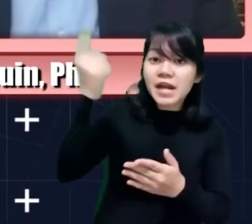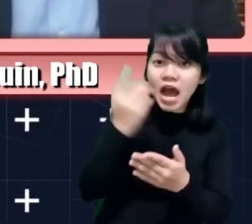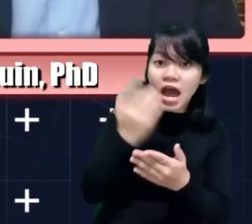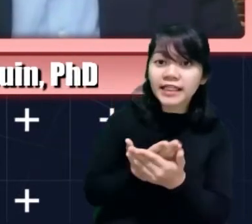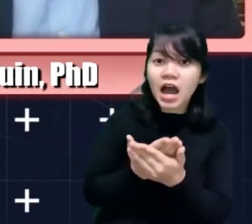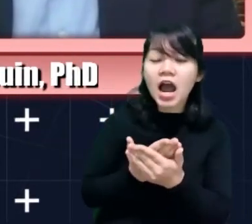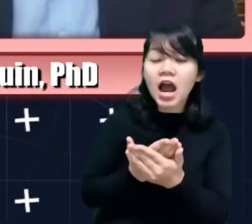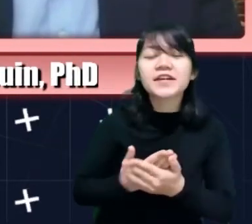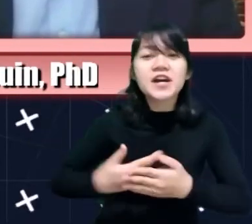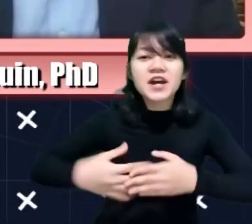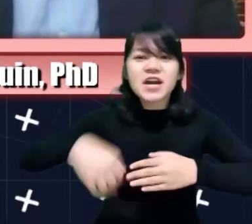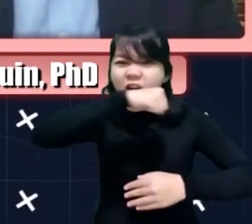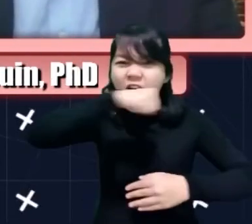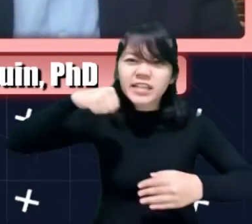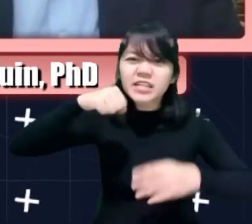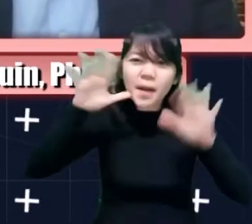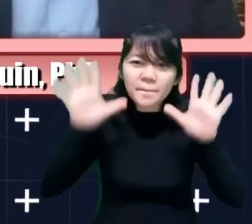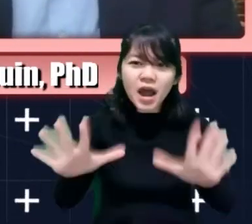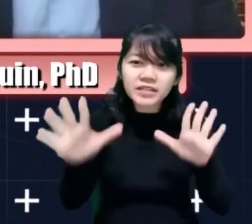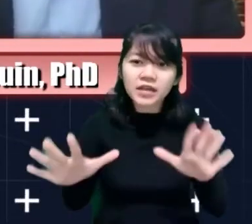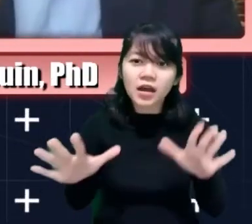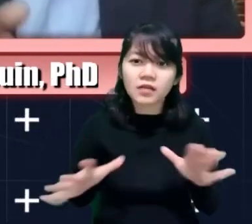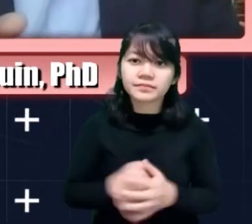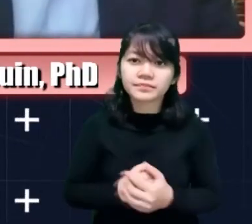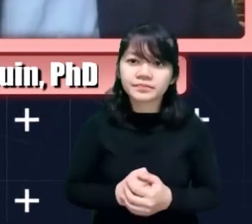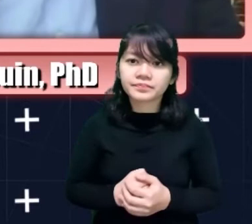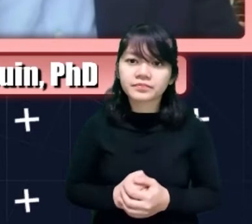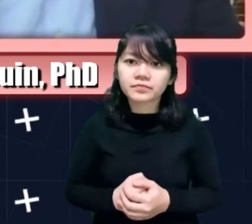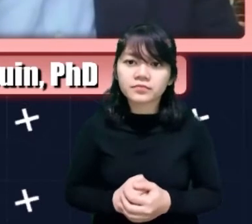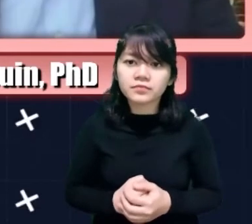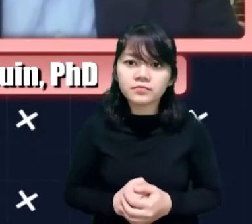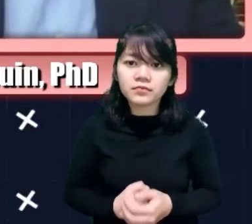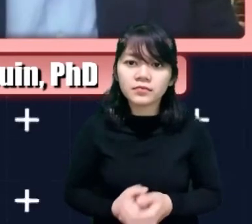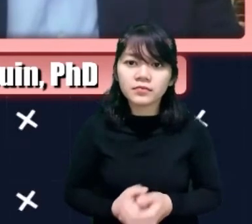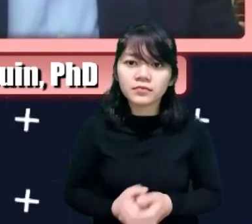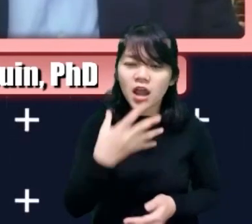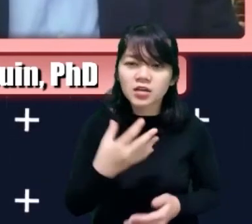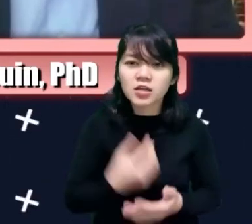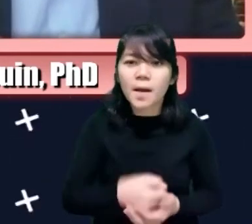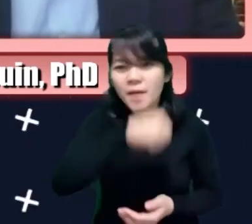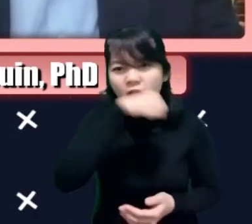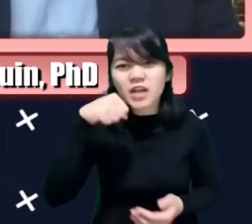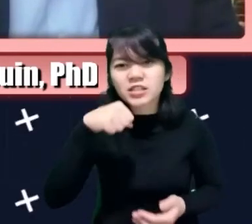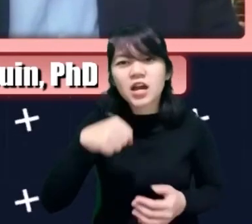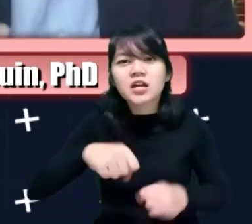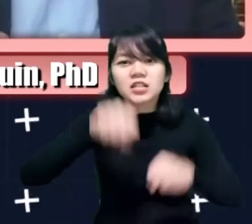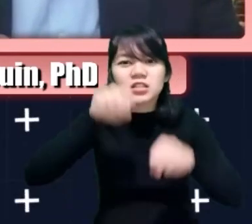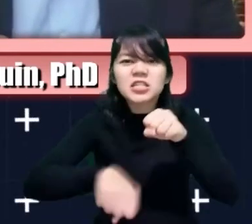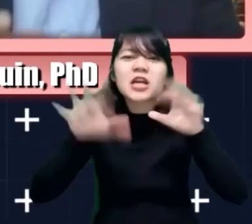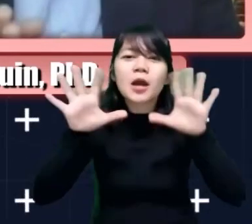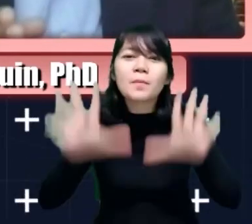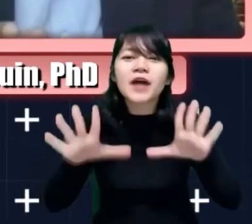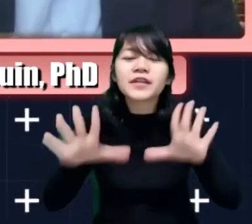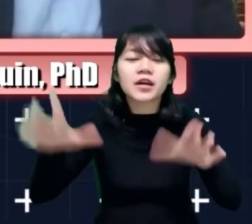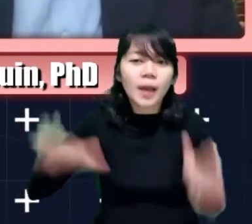mereka itu makan daging dengan begitu lahapnya sehingga banyak yang binasa juga oleh